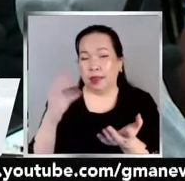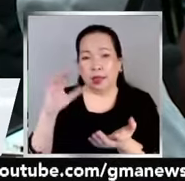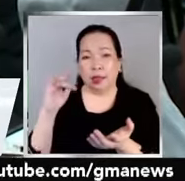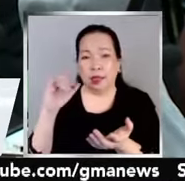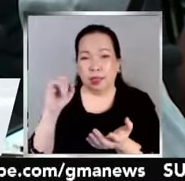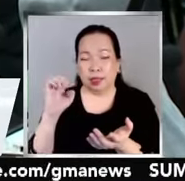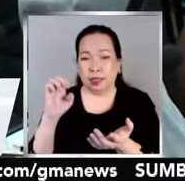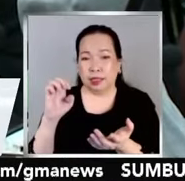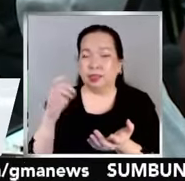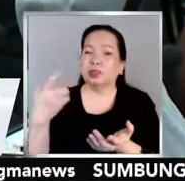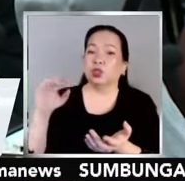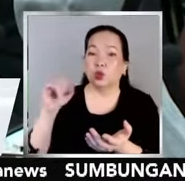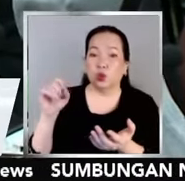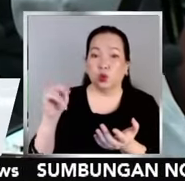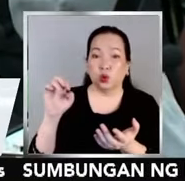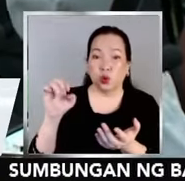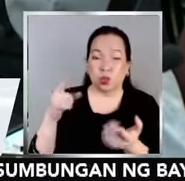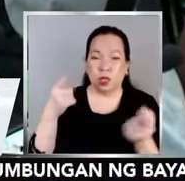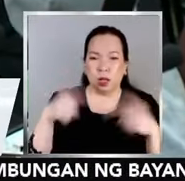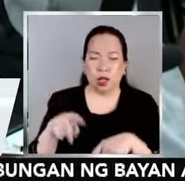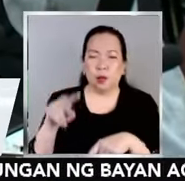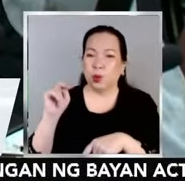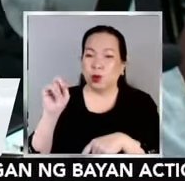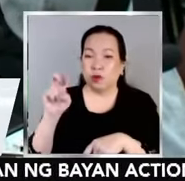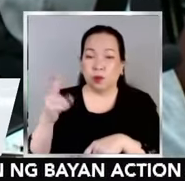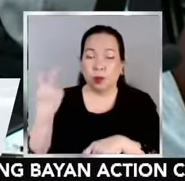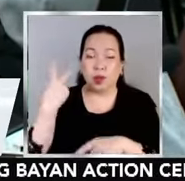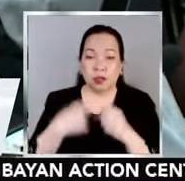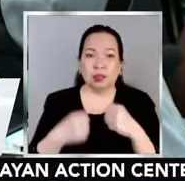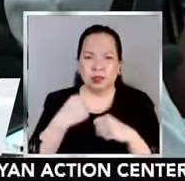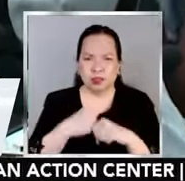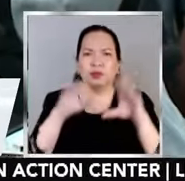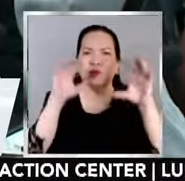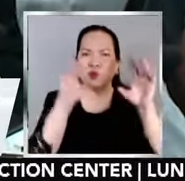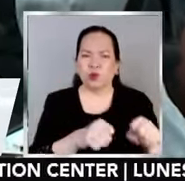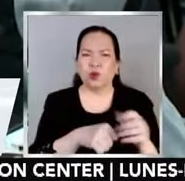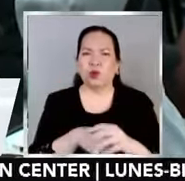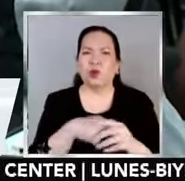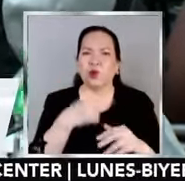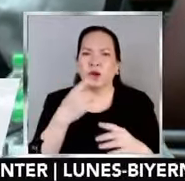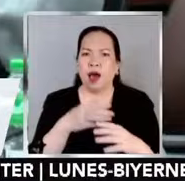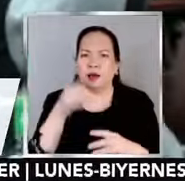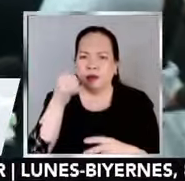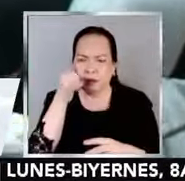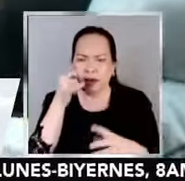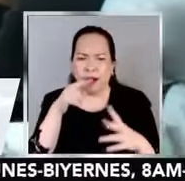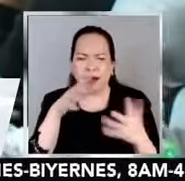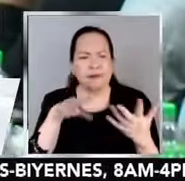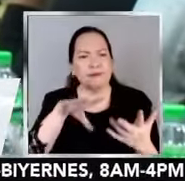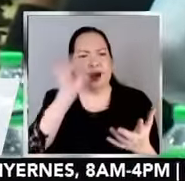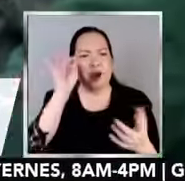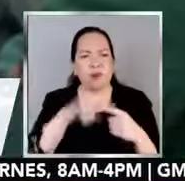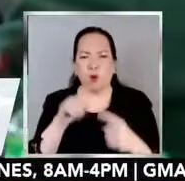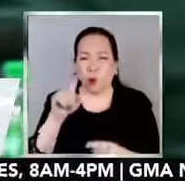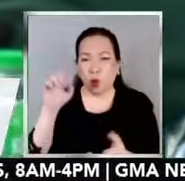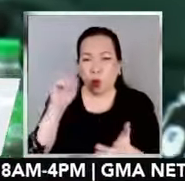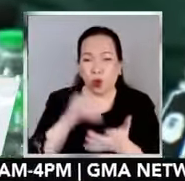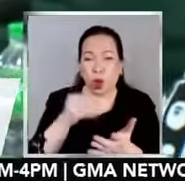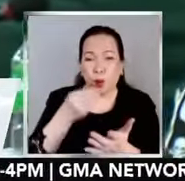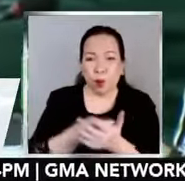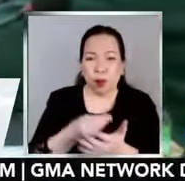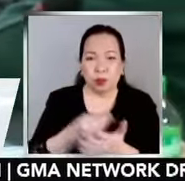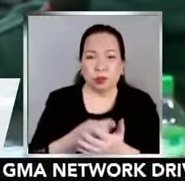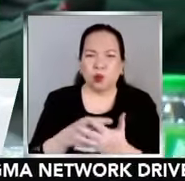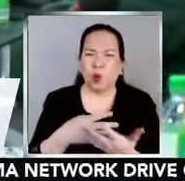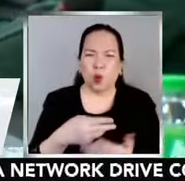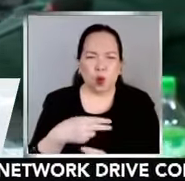ng pulisya Nobyembre noong nakaraang taon, inaresto matapos makuhanan ng higit 100,000 pisong halaga ng kush o high-grade